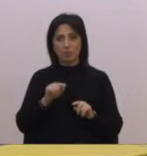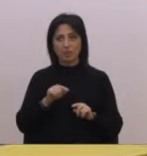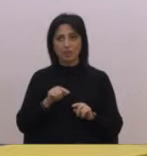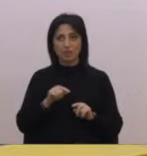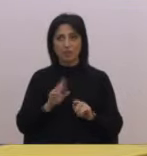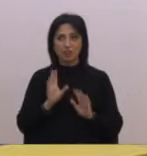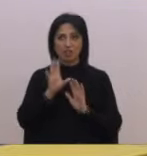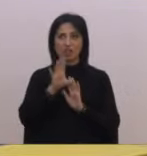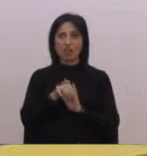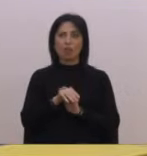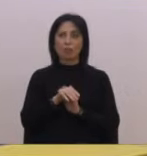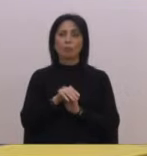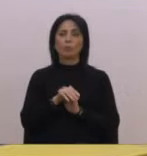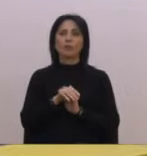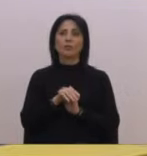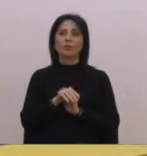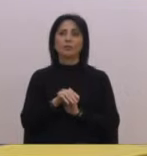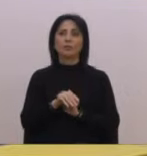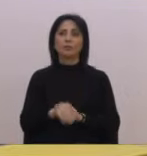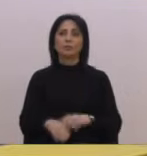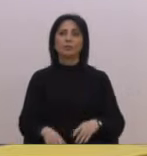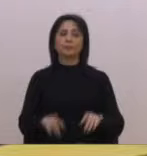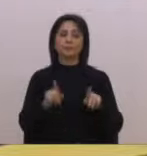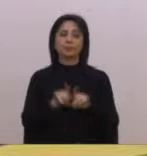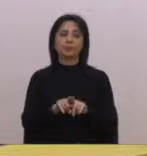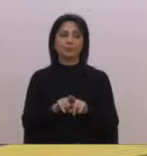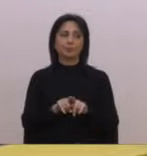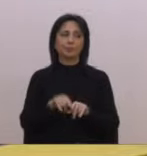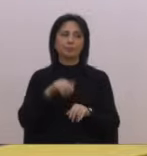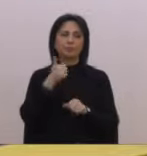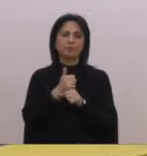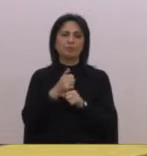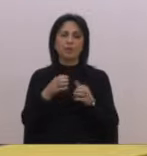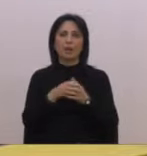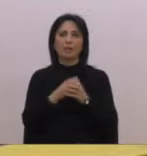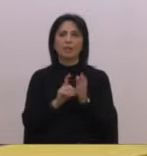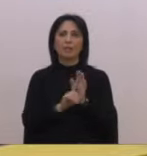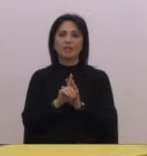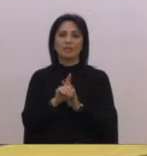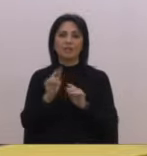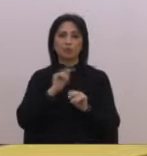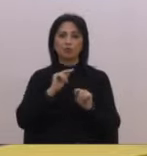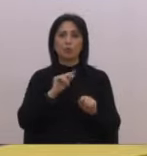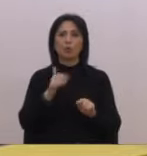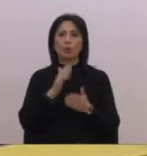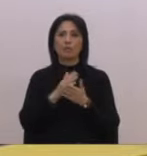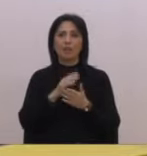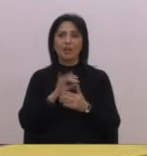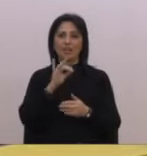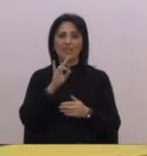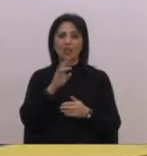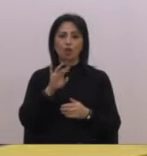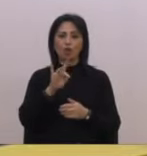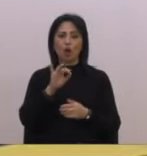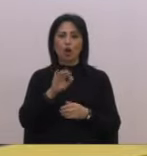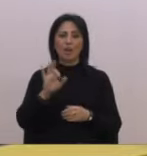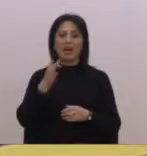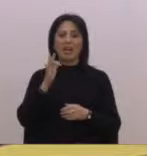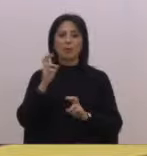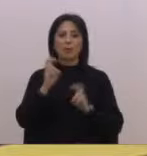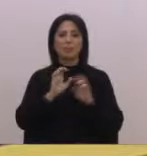უშუალო ჩართულობით ისეთმა წამყვანმა კომპანიებმა დაიწყეს ოპერირება, როგორიც არის ინდორამა, ეს არის ქიმიური